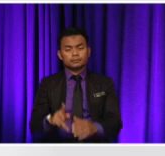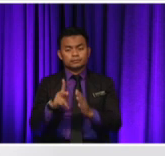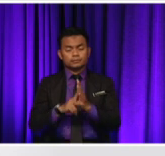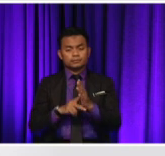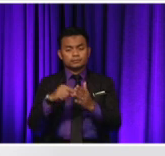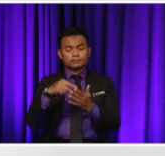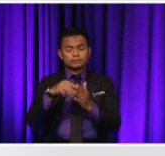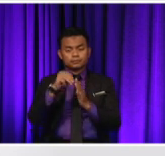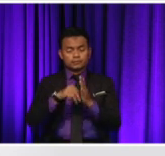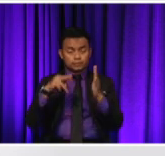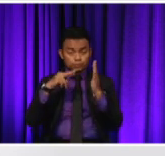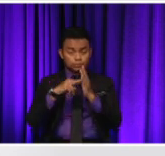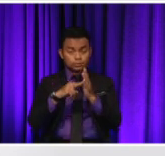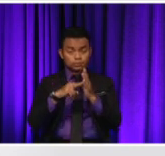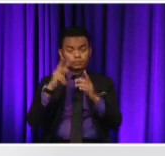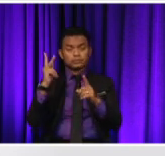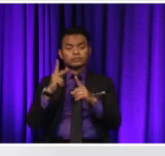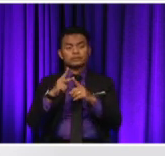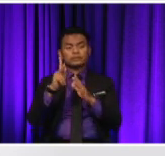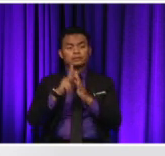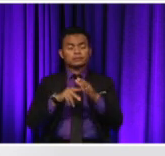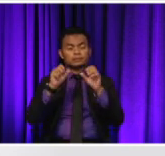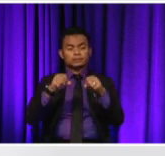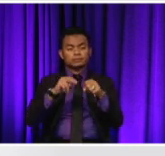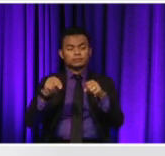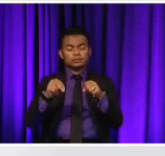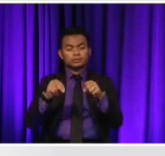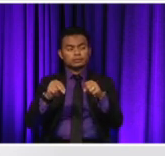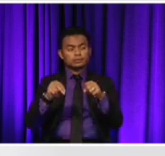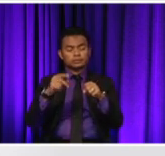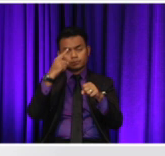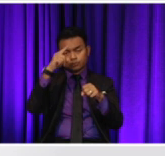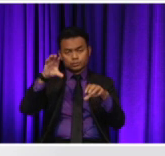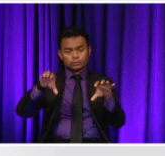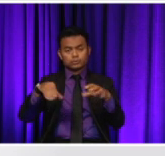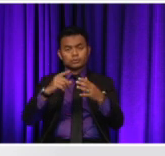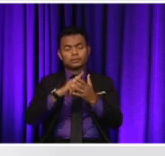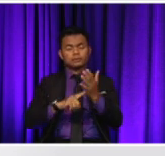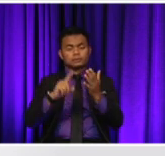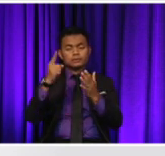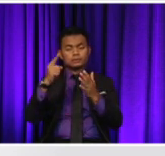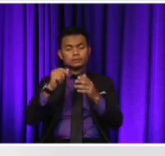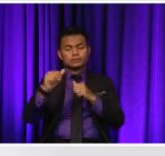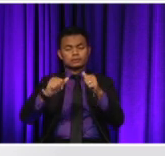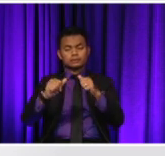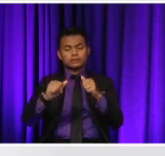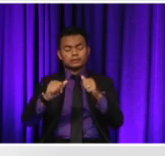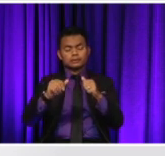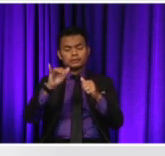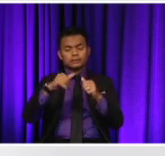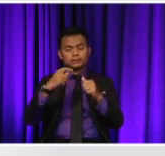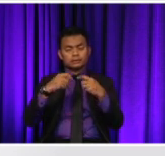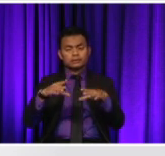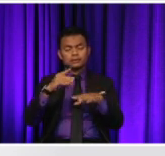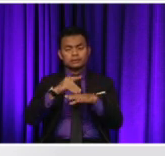kemampuan seseorang pengurus atau pekerja untuk melakukan segala utility yang telah dirancang agar mati